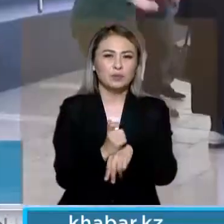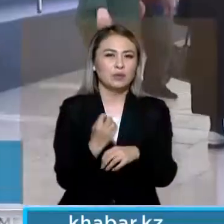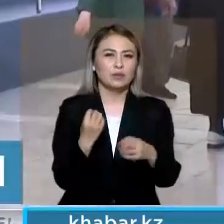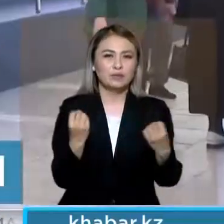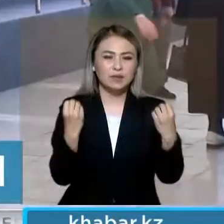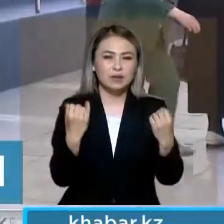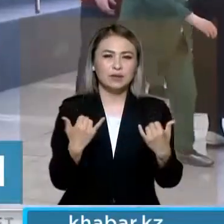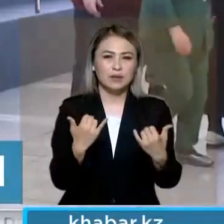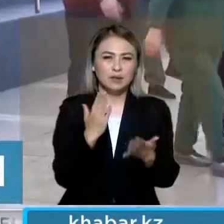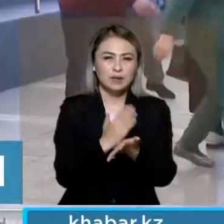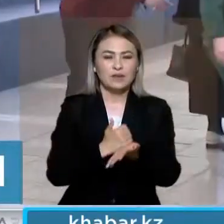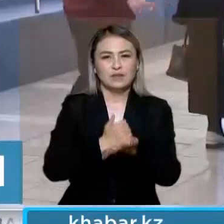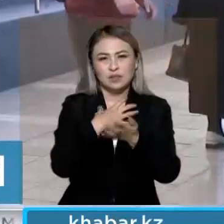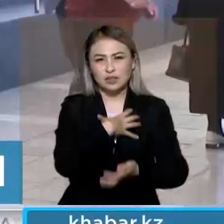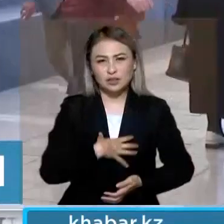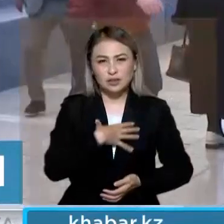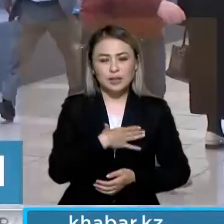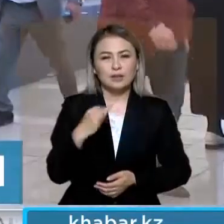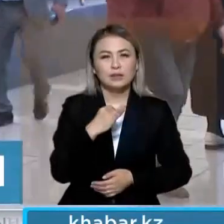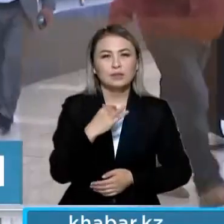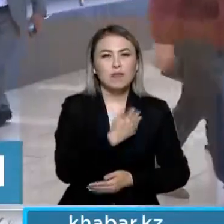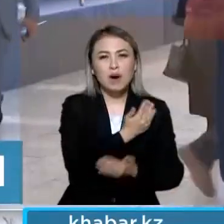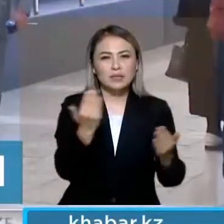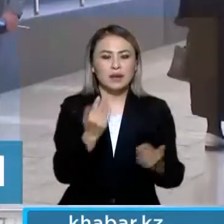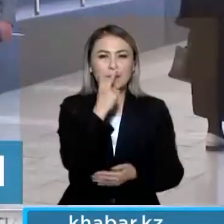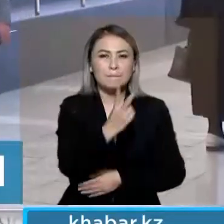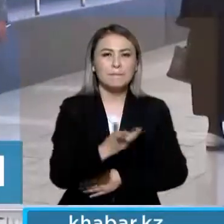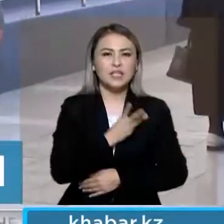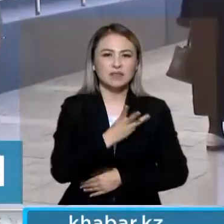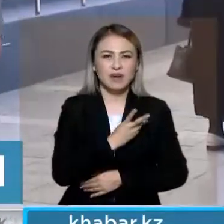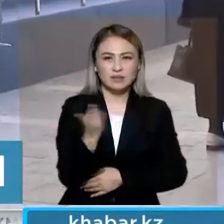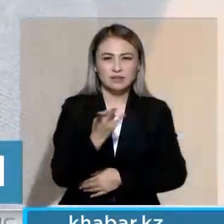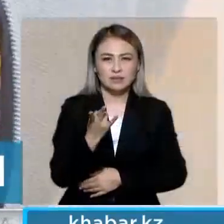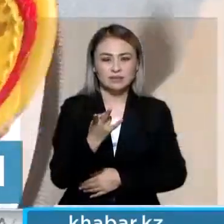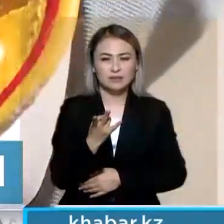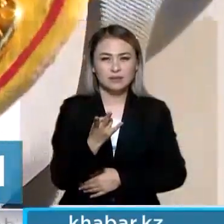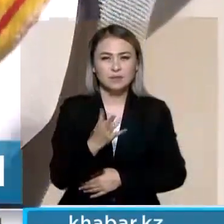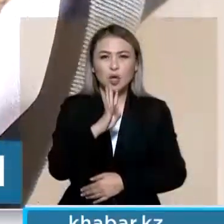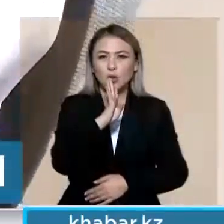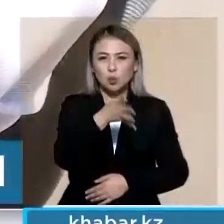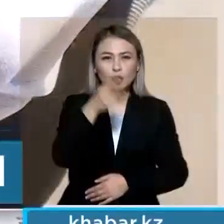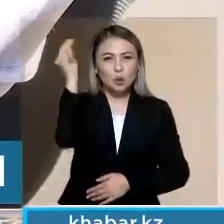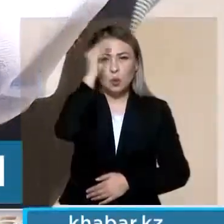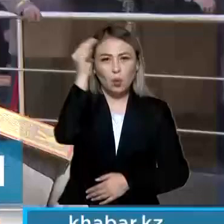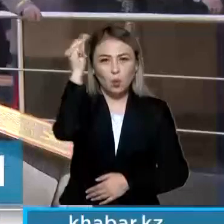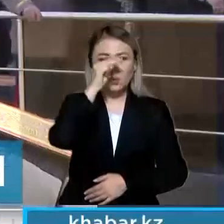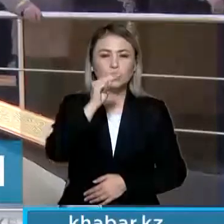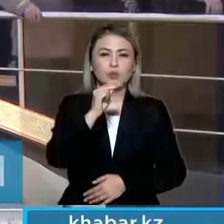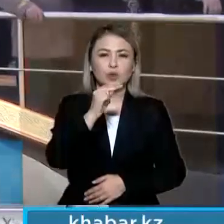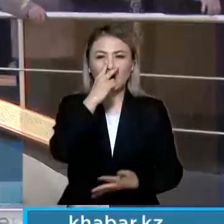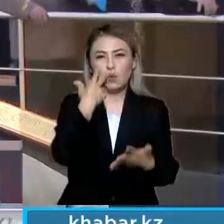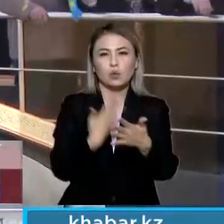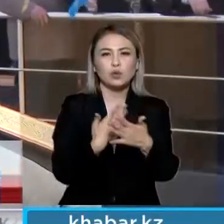Мен үшін ол жетістік, және басқаларға ол мотивация ретінде болу керек деп ойлаймын. 4 жыл оқып, оқуда